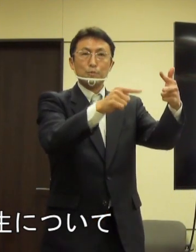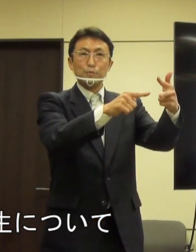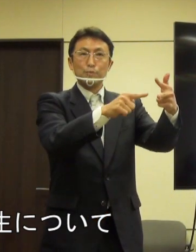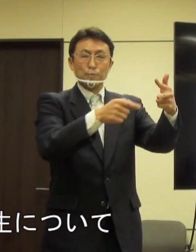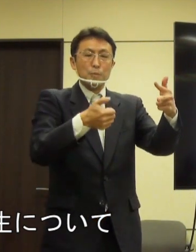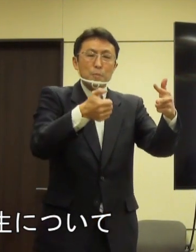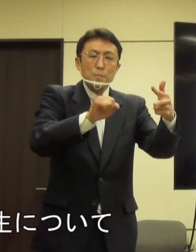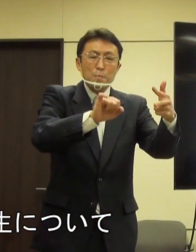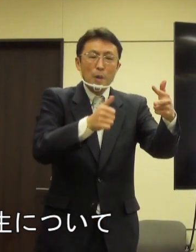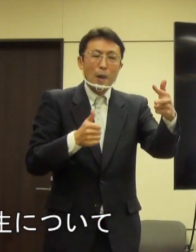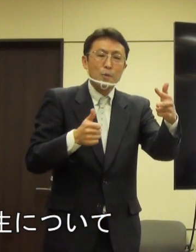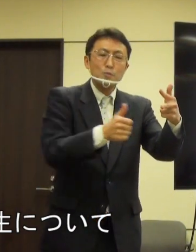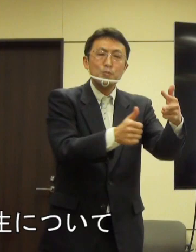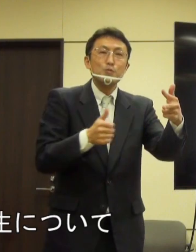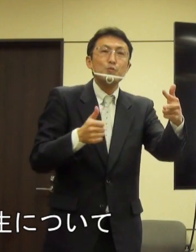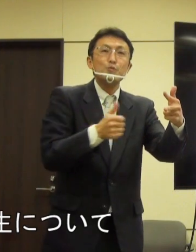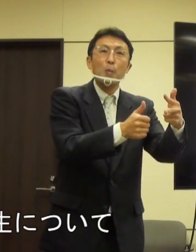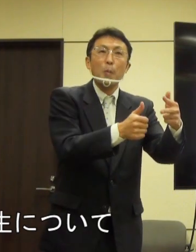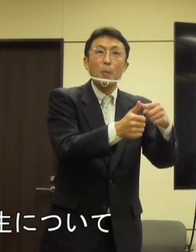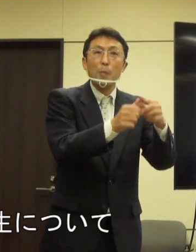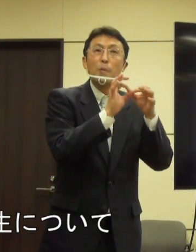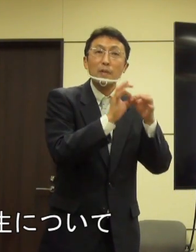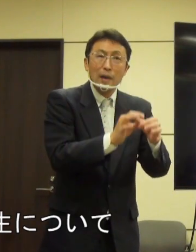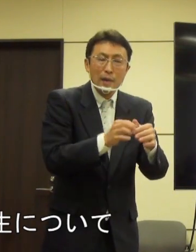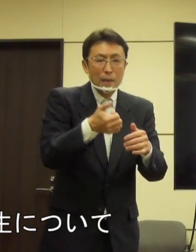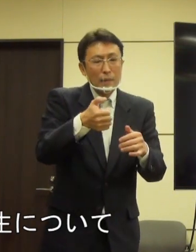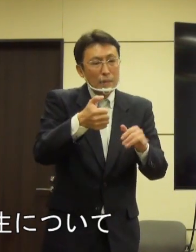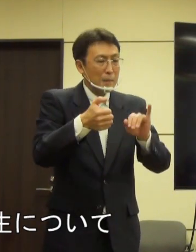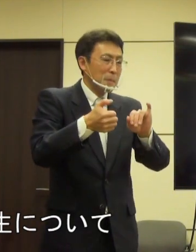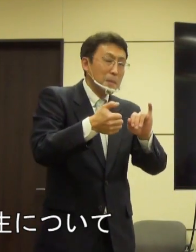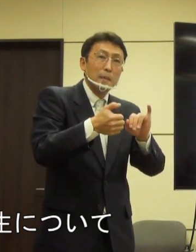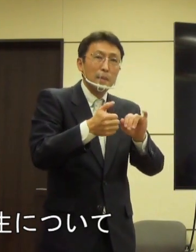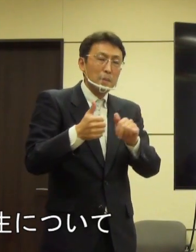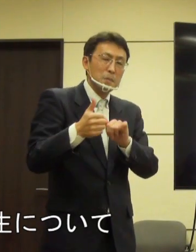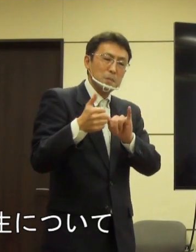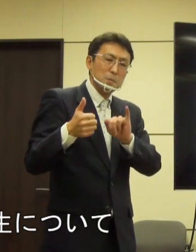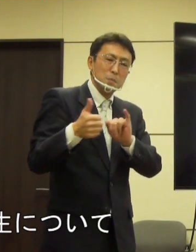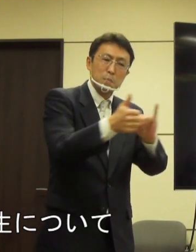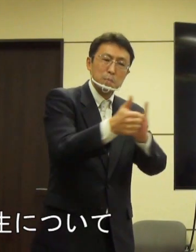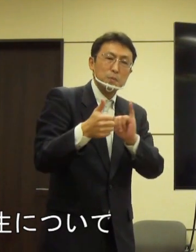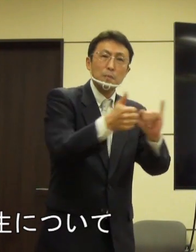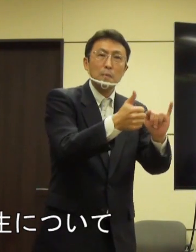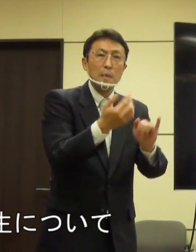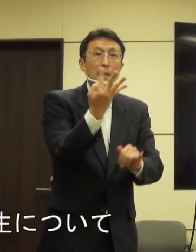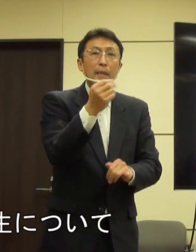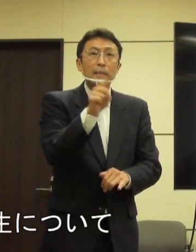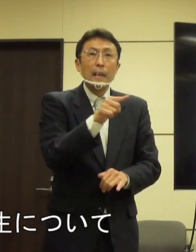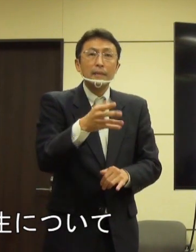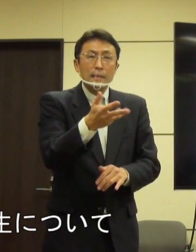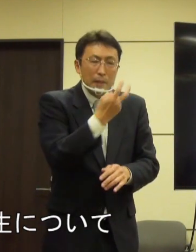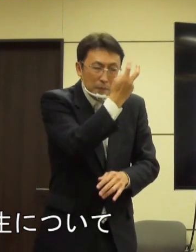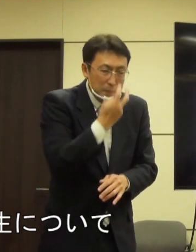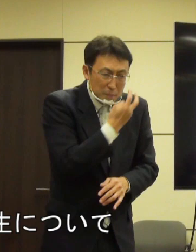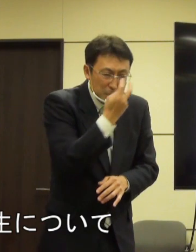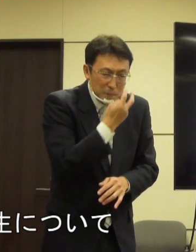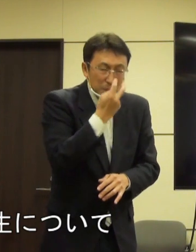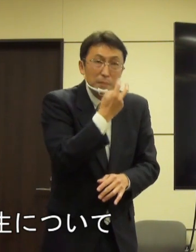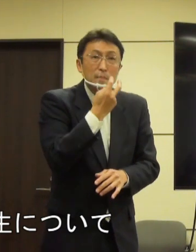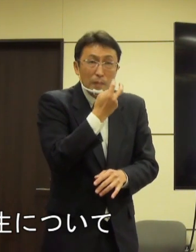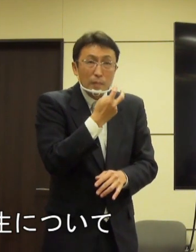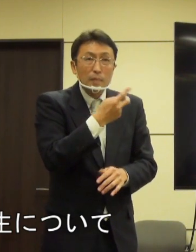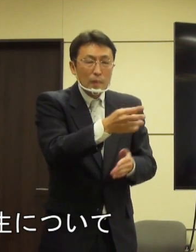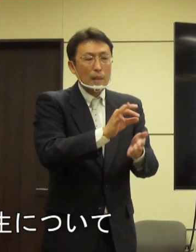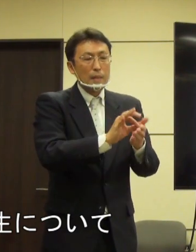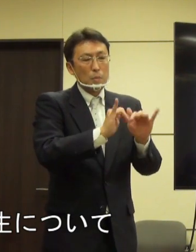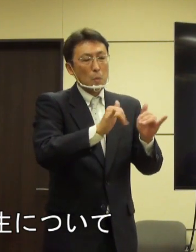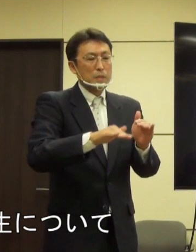の利用者の皆さんの割り出しをしてそれでは感染のおそれのある通称の利用の皆様の